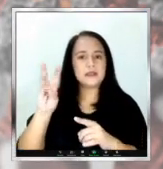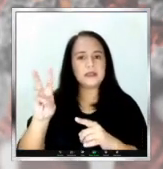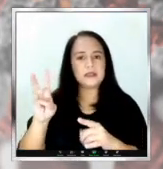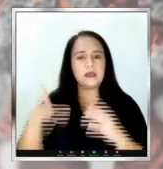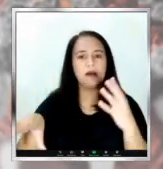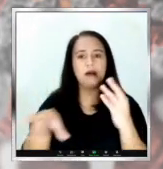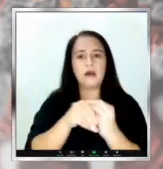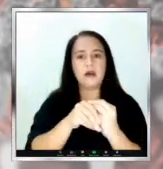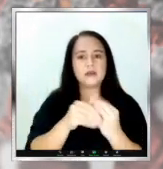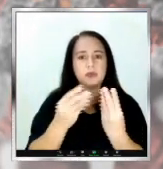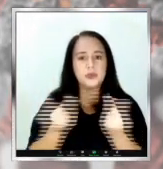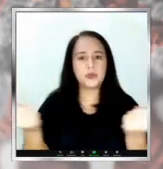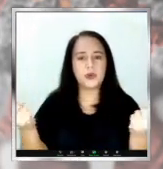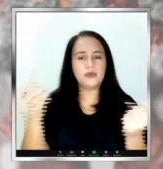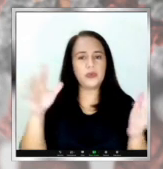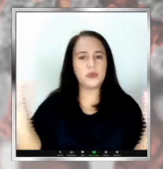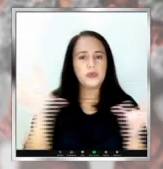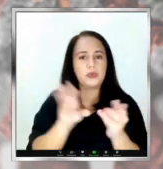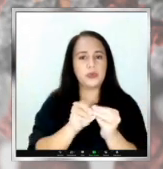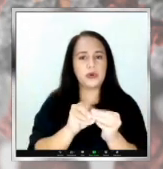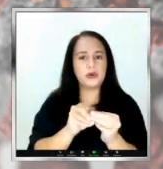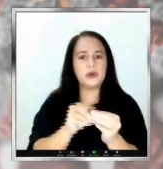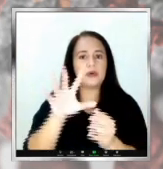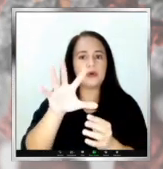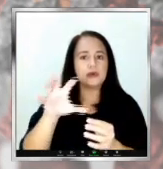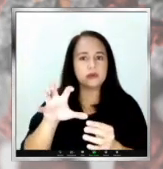recoveries para sa kabuang bilang na